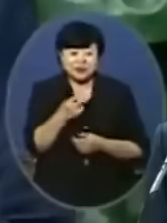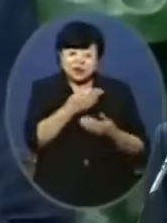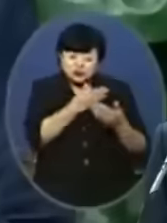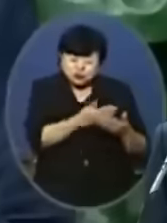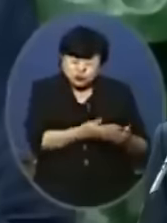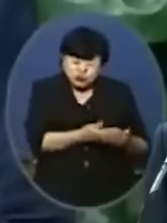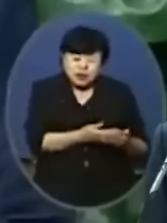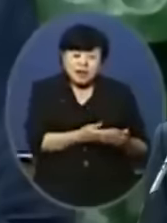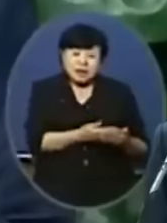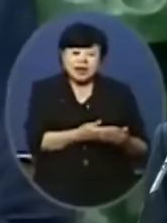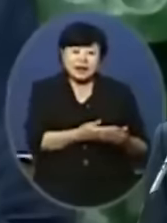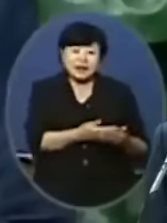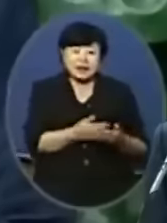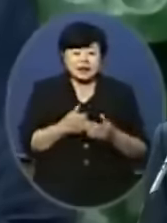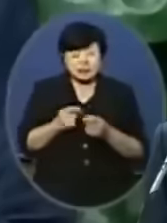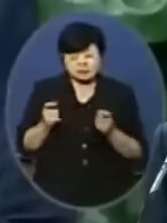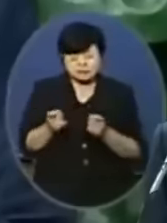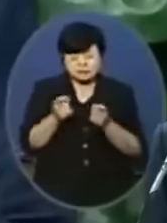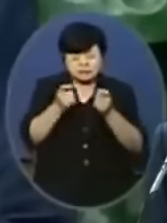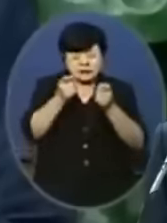중요한 논쟁을 할 때